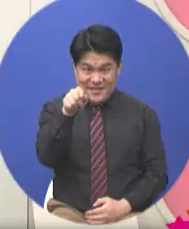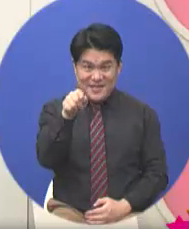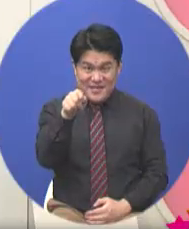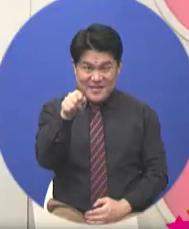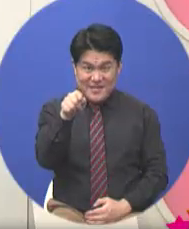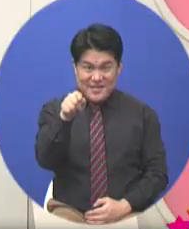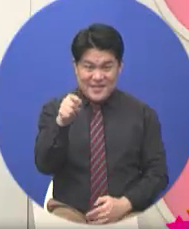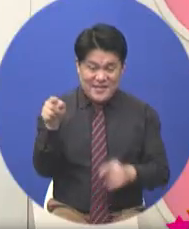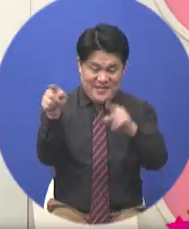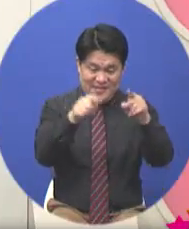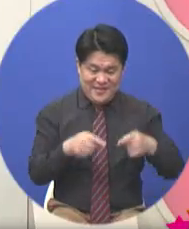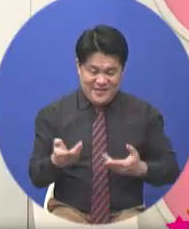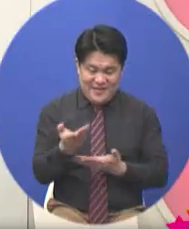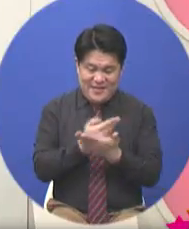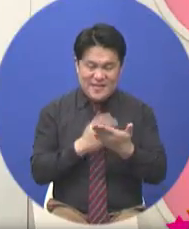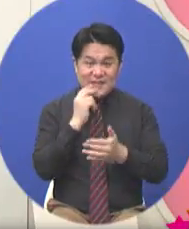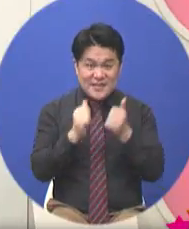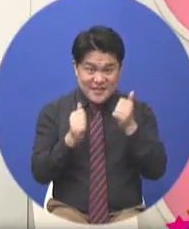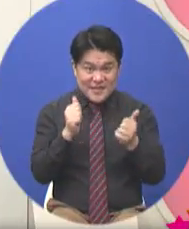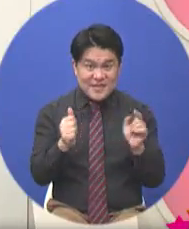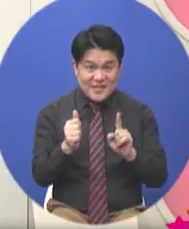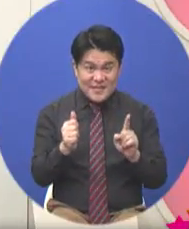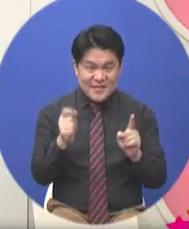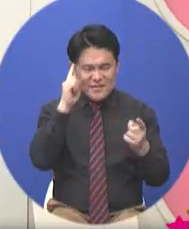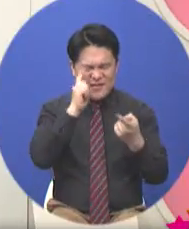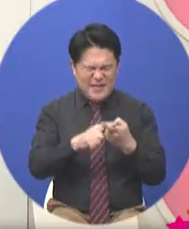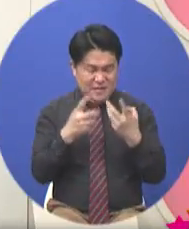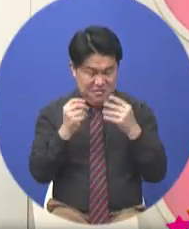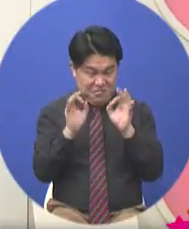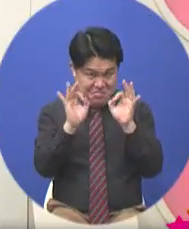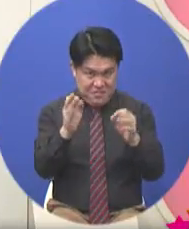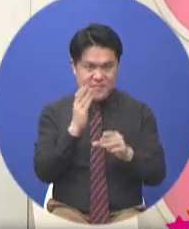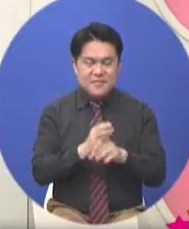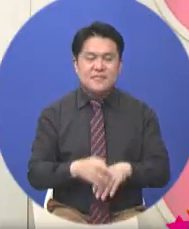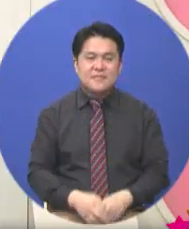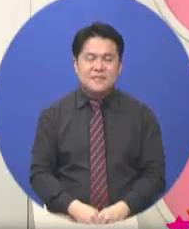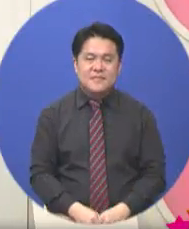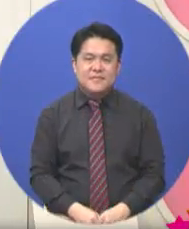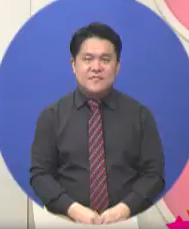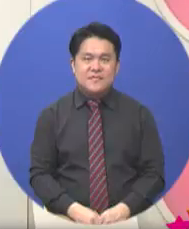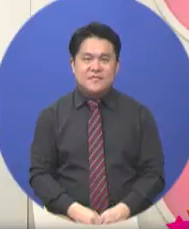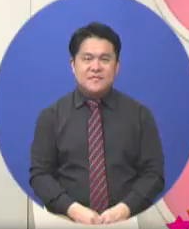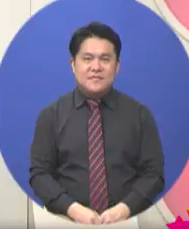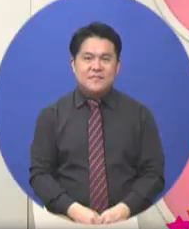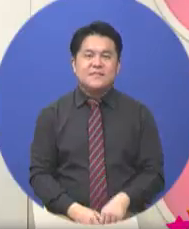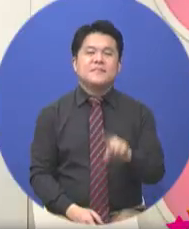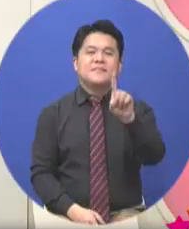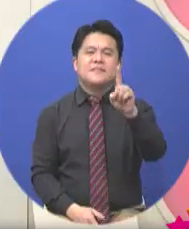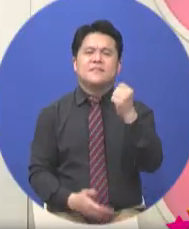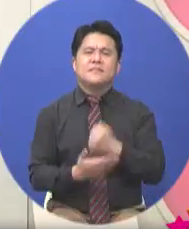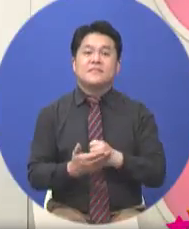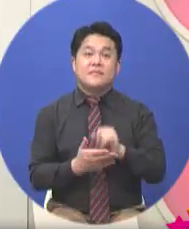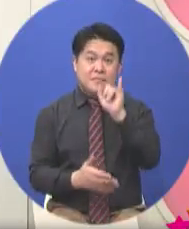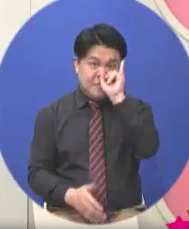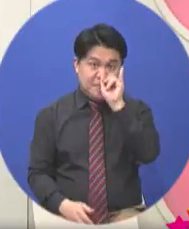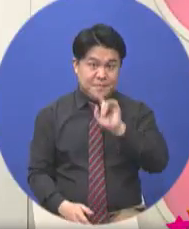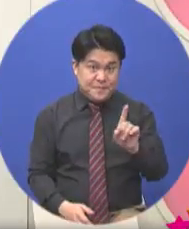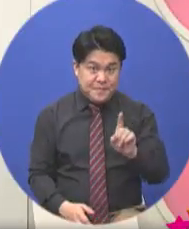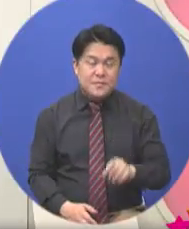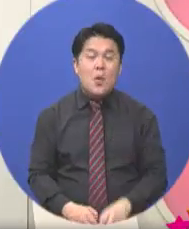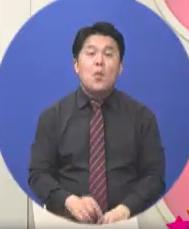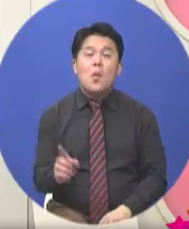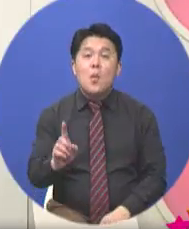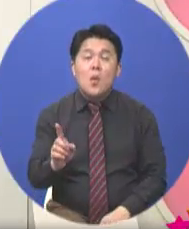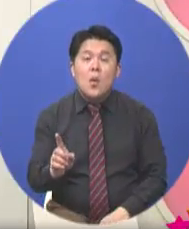복지방송 전국 나눔 노래자랑을 관심있게 보고 있습니다. 네네네. 아, 근데 한 가지 아쉬운 점은요.